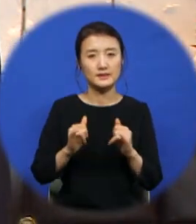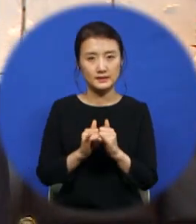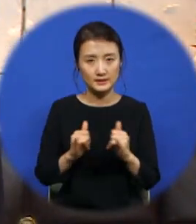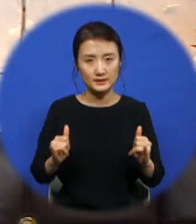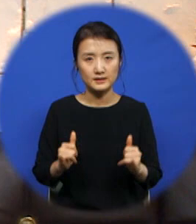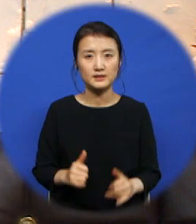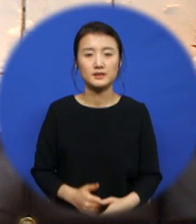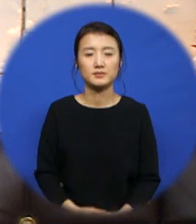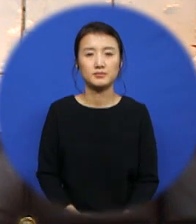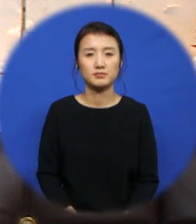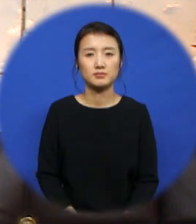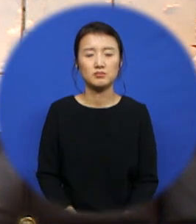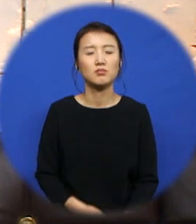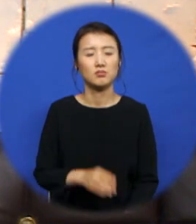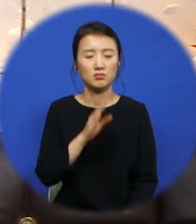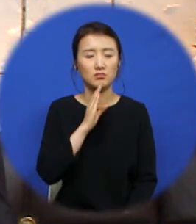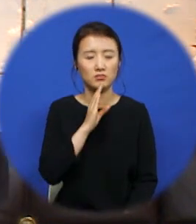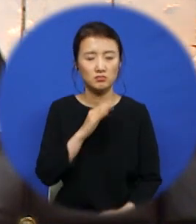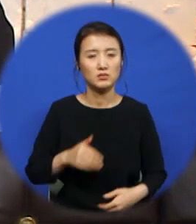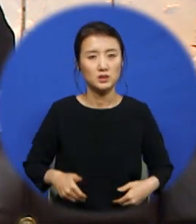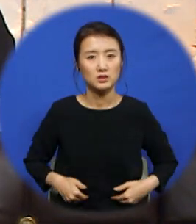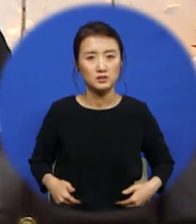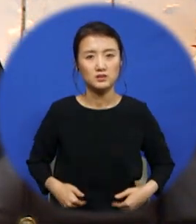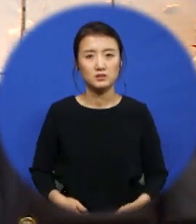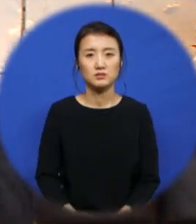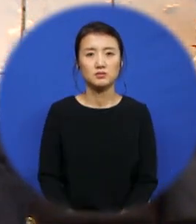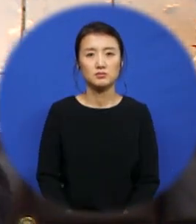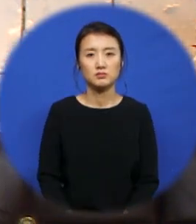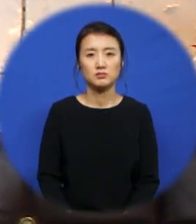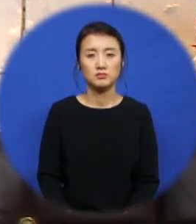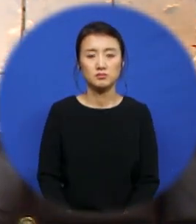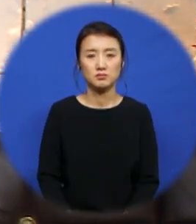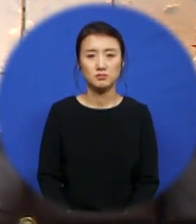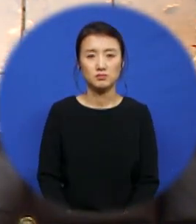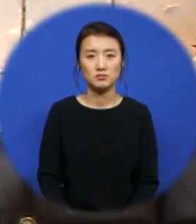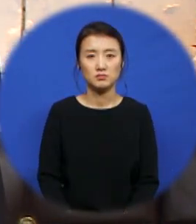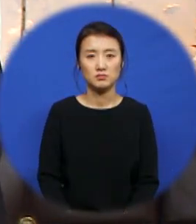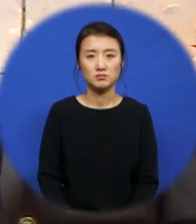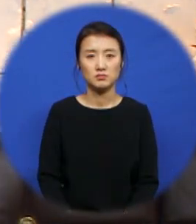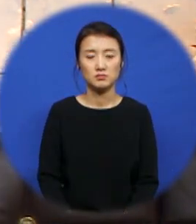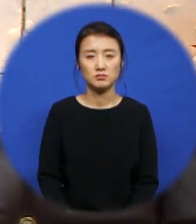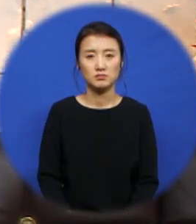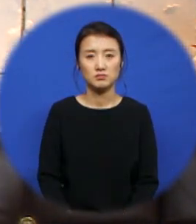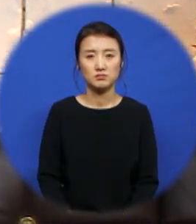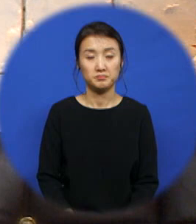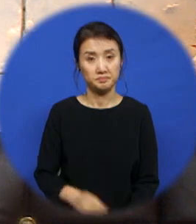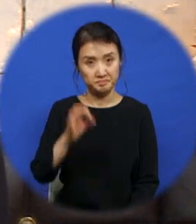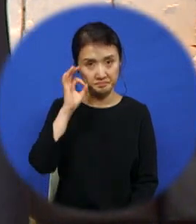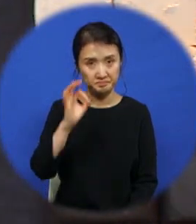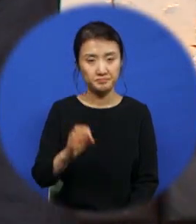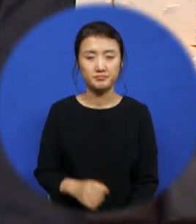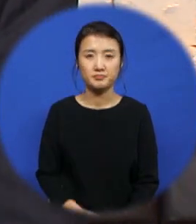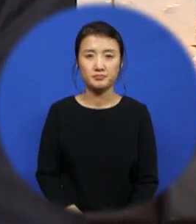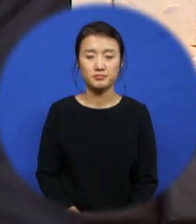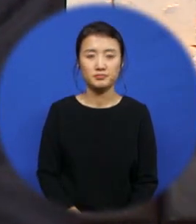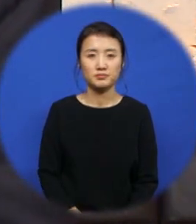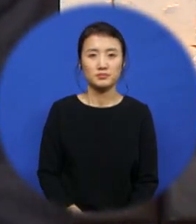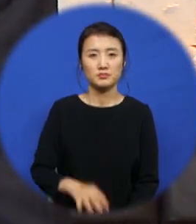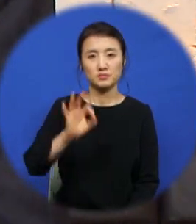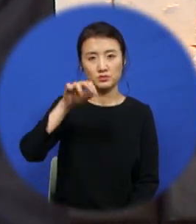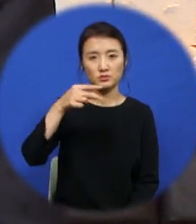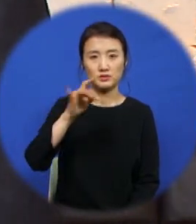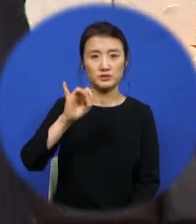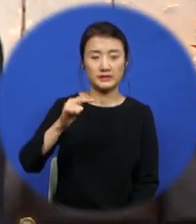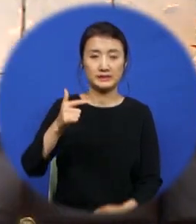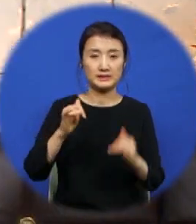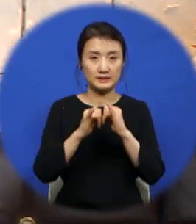우리 지혜로운 사람이 되어야 겠죠 예 지혜로운 사람이 참 중요합니다 한번 보시죠 2 유대인들은 지혜를 어떻게